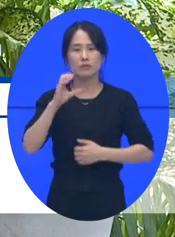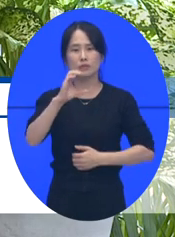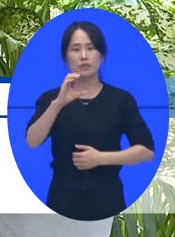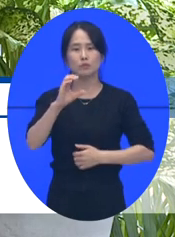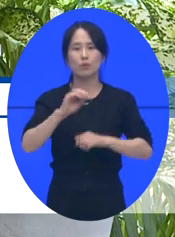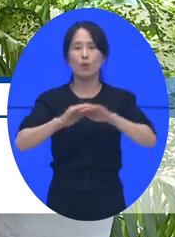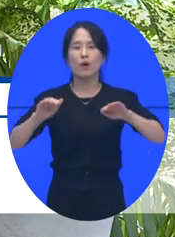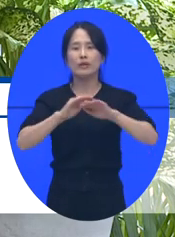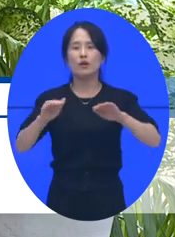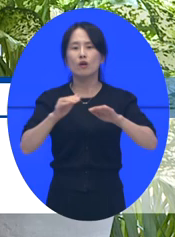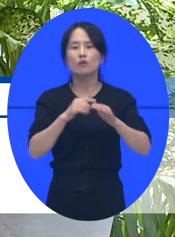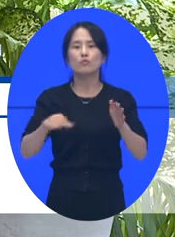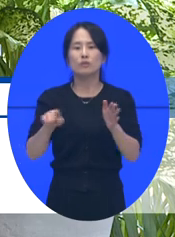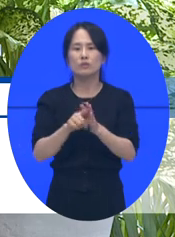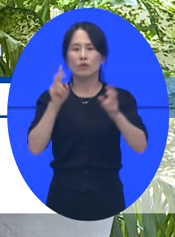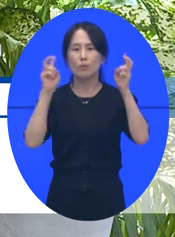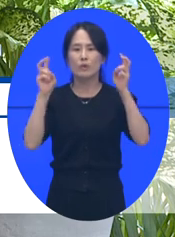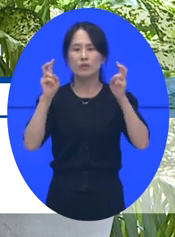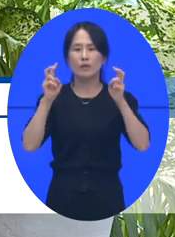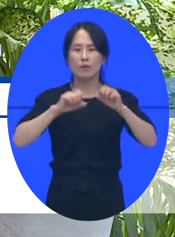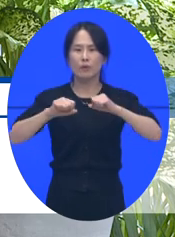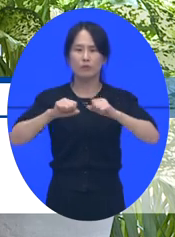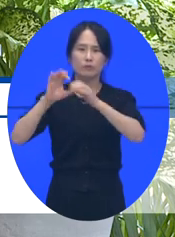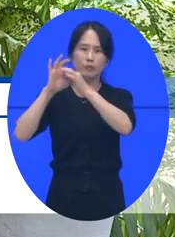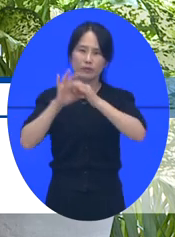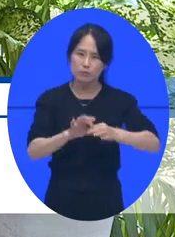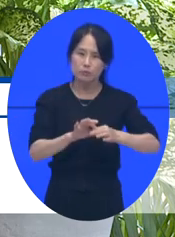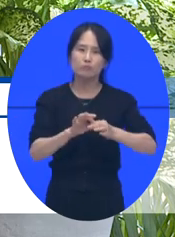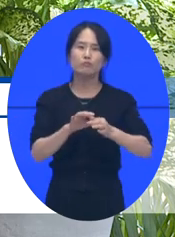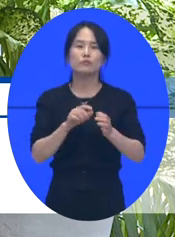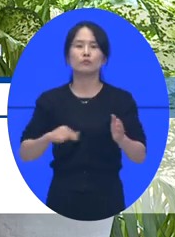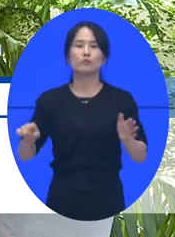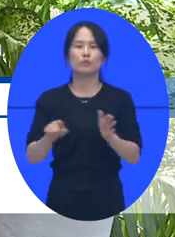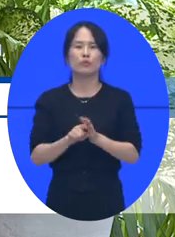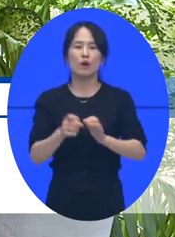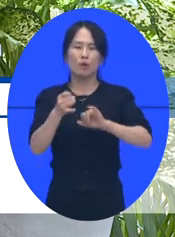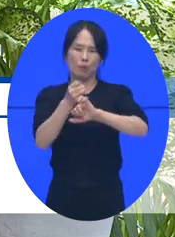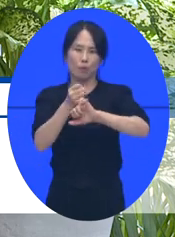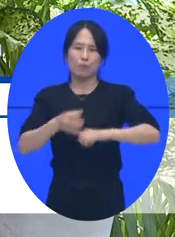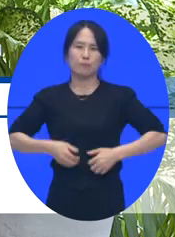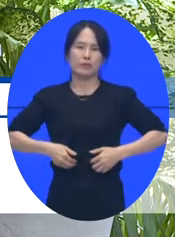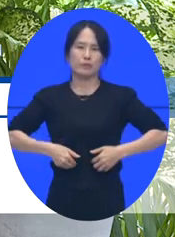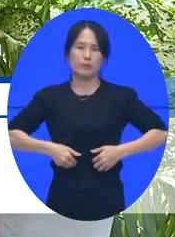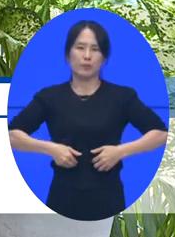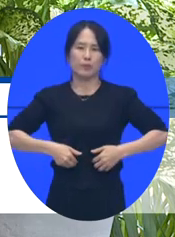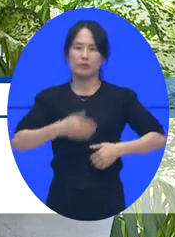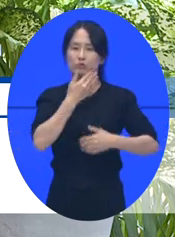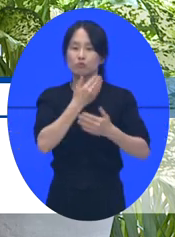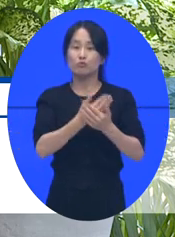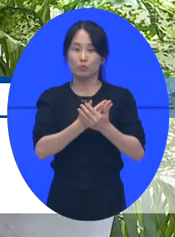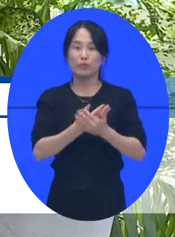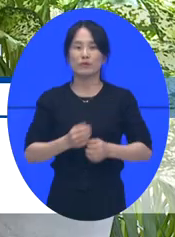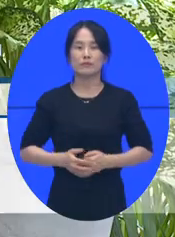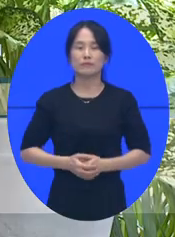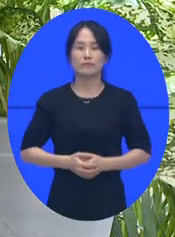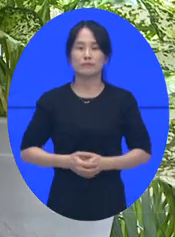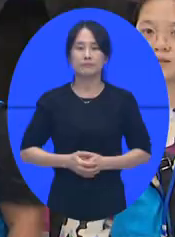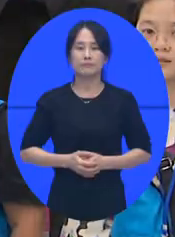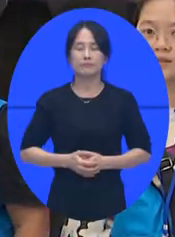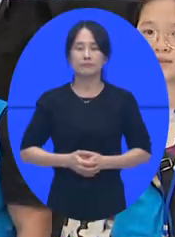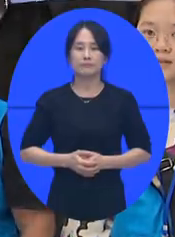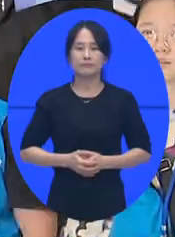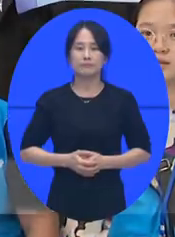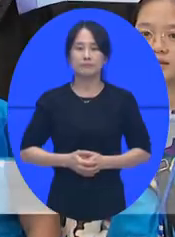탄소 대응을 하는 것이 기업 활동을 지속적으로 하기 위해서 꼭 다루어야 하는 요소 중에